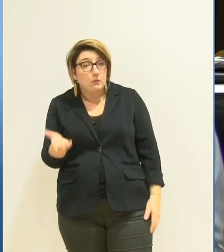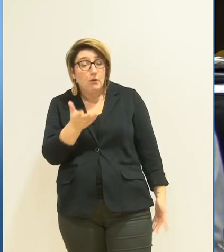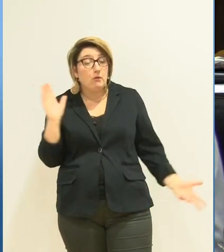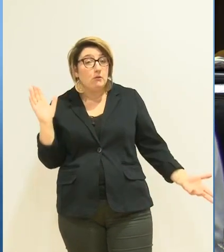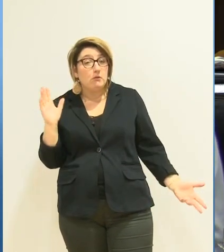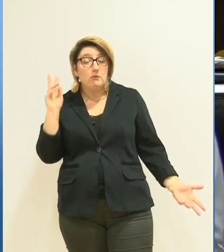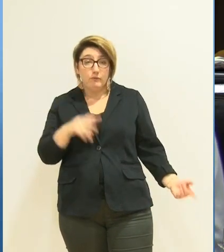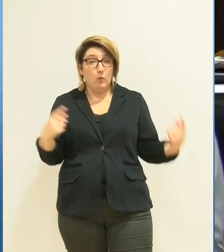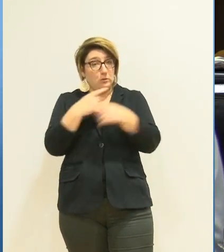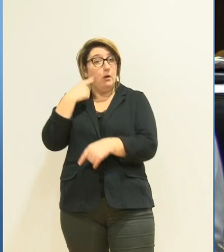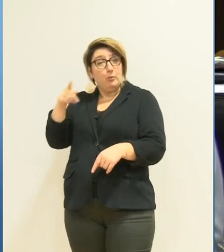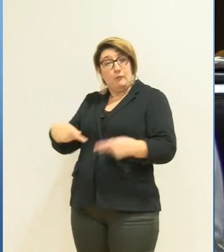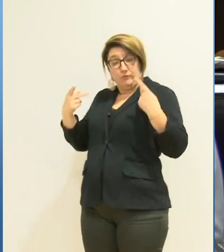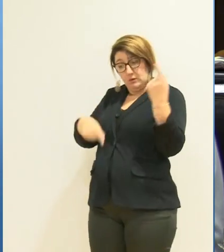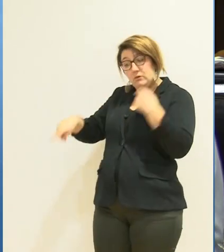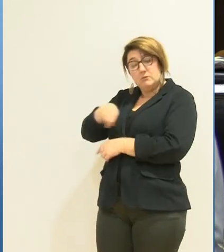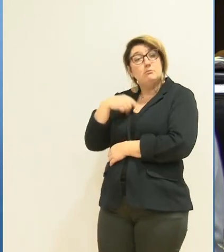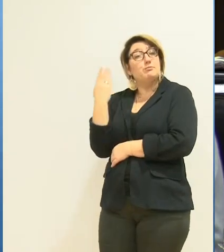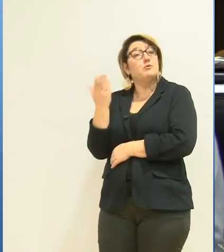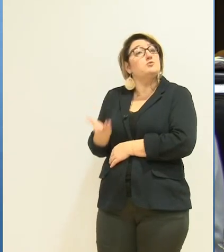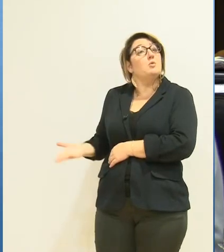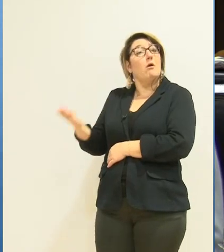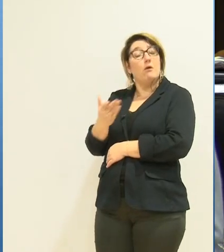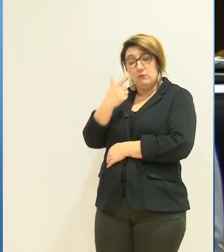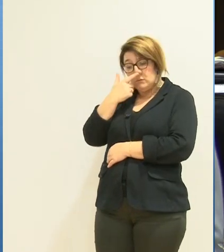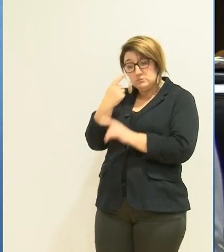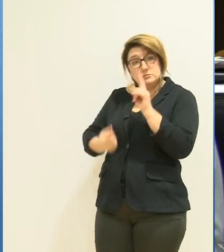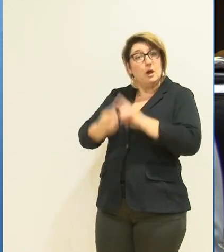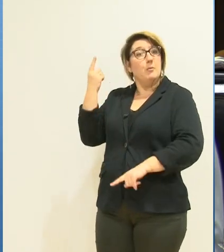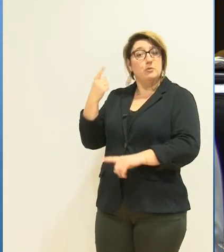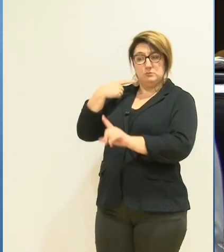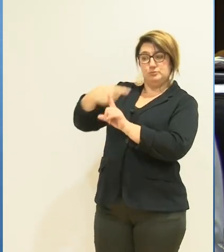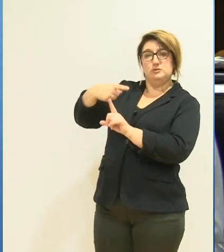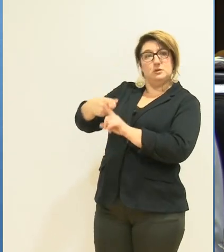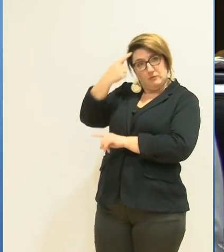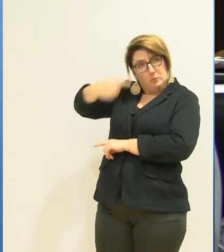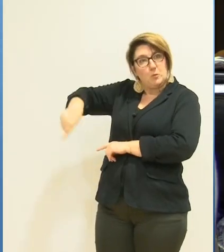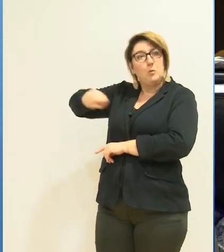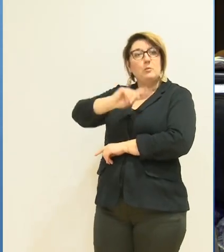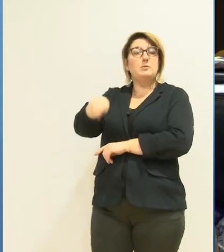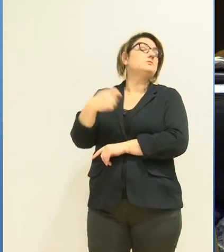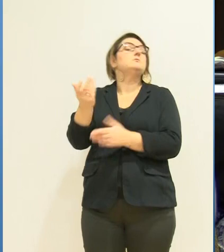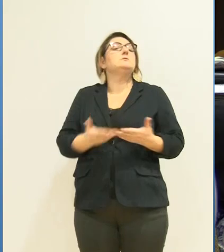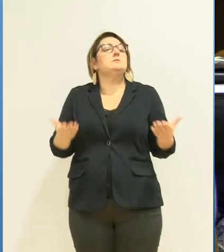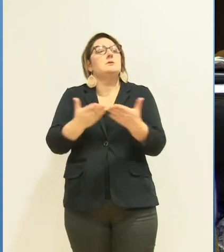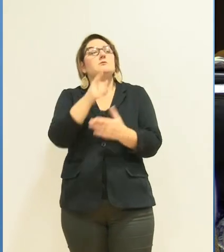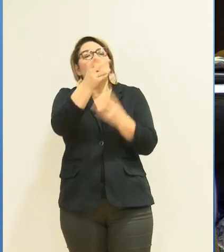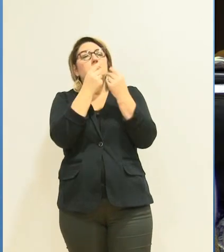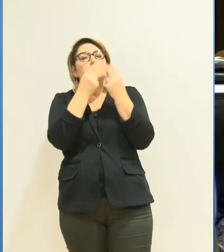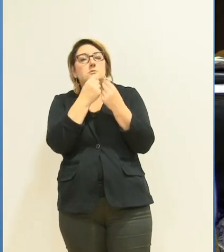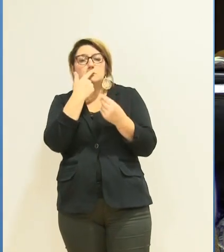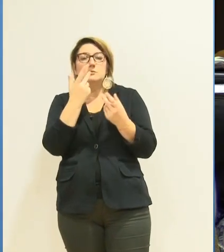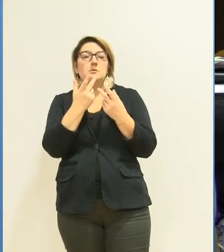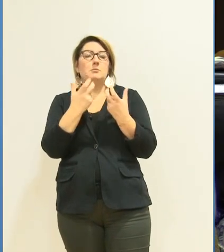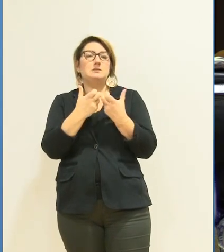impacte pourtant très sérieusement le cadre de vie des habitants en ce sens positif cela va de soi la situation que vous décrivez avec la cité